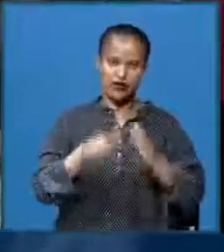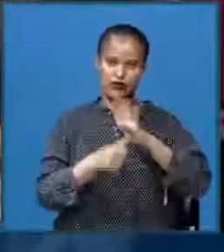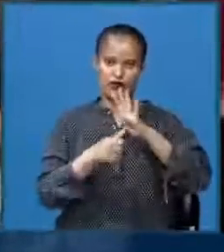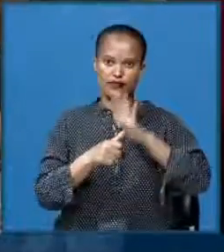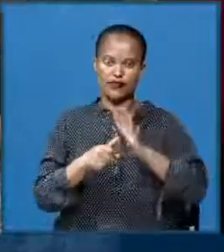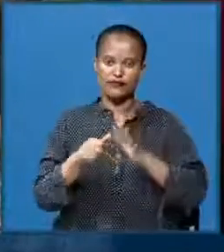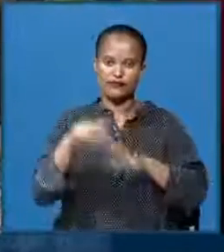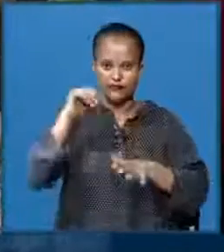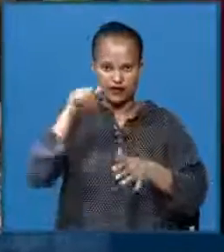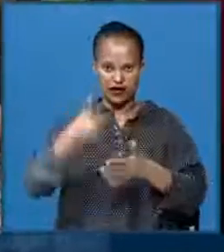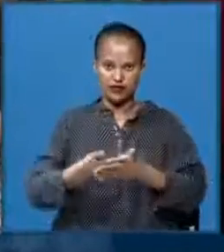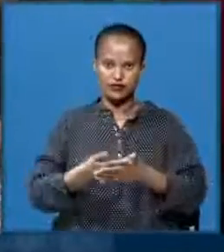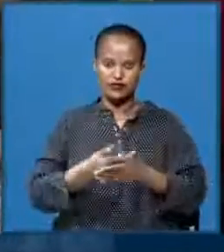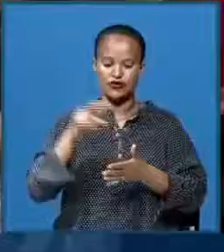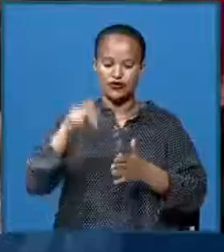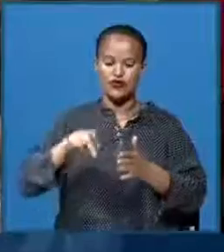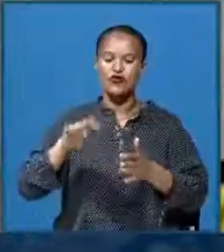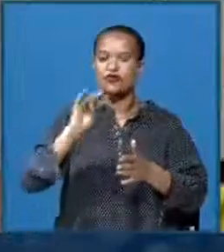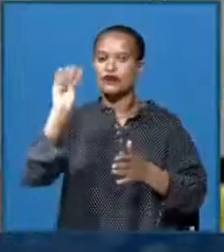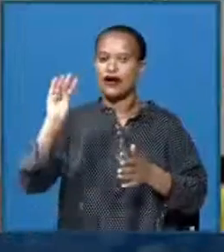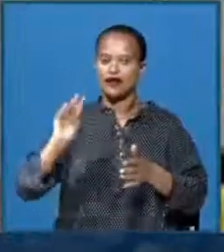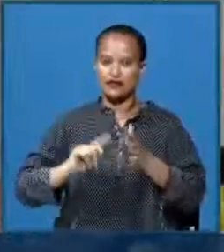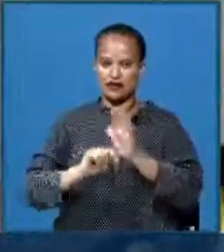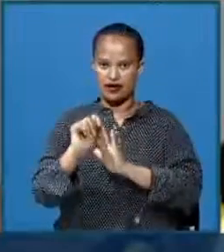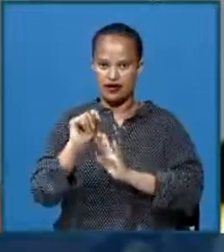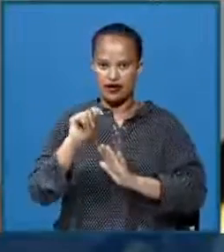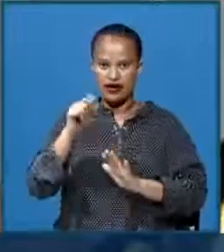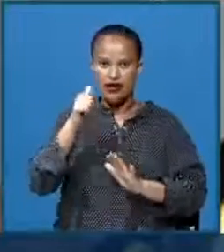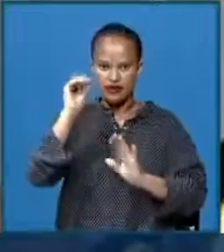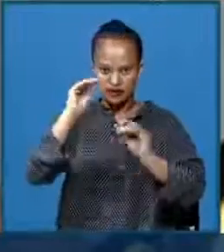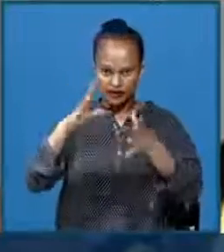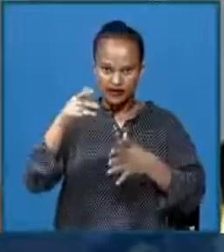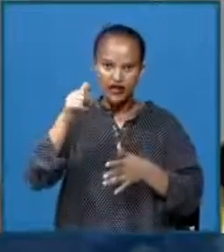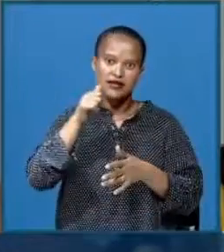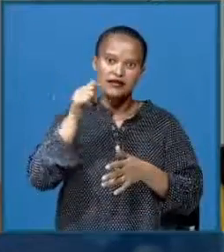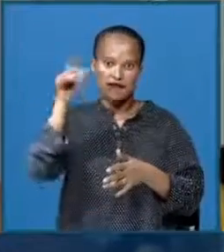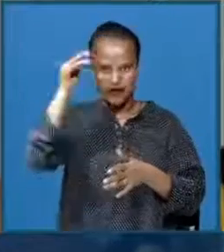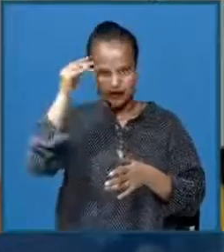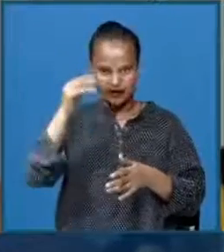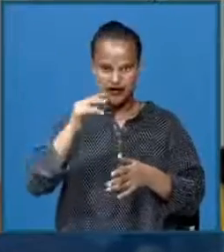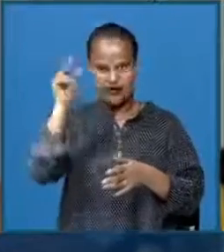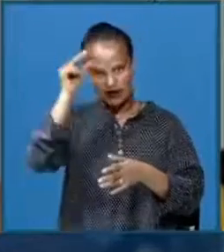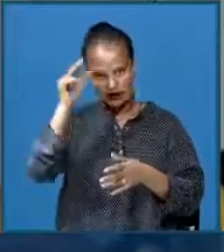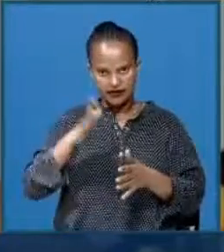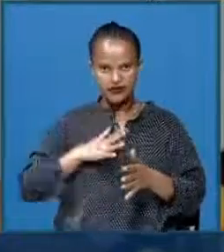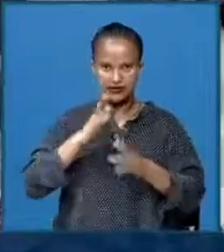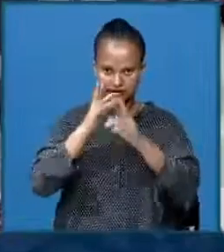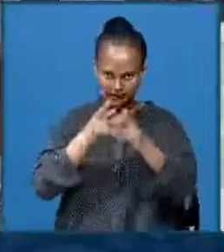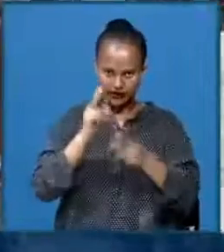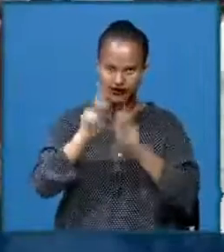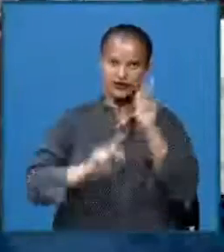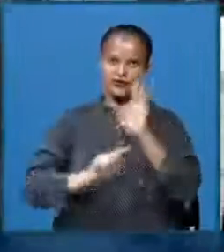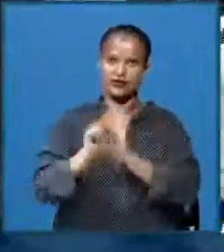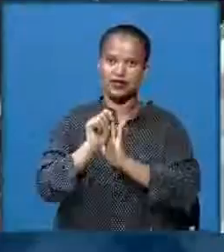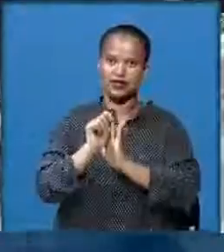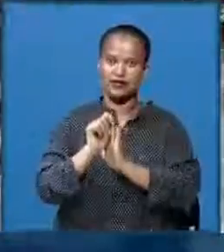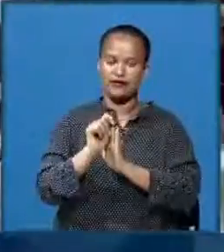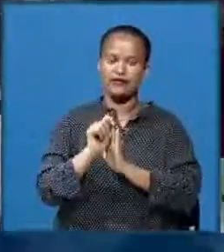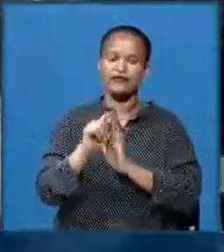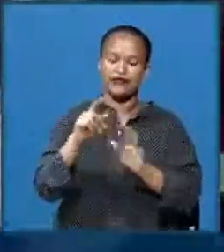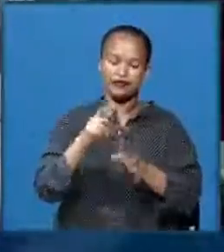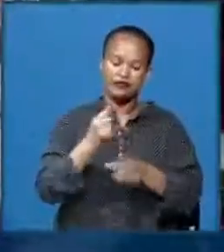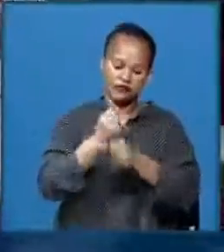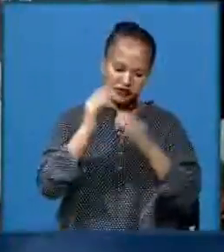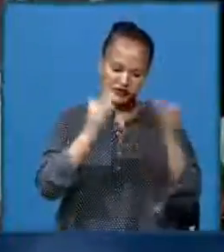ማሕበር ደቂ ኣንስትዮ ዞባ ደቡብ ምብራቅ ትግራይ መምህር ኤልሳ መሓሪ ዋዕሮታት ኣባላት ሰራዊት ትግራይ ባህልታትን ክብርታትን ህዝቢ ትግራይ ብምውሓስ ኮነ